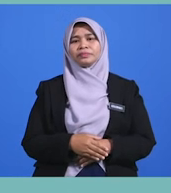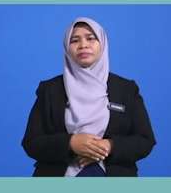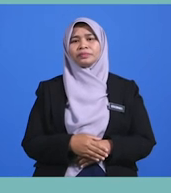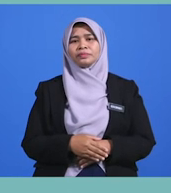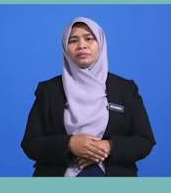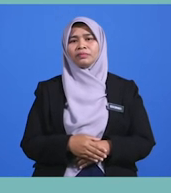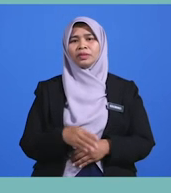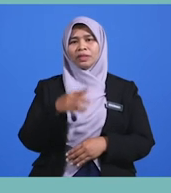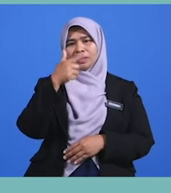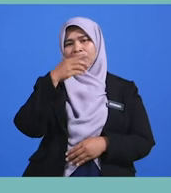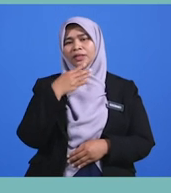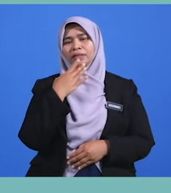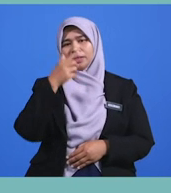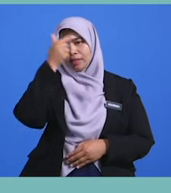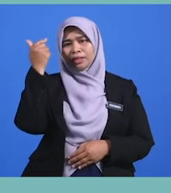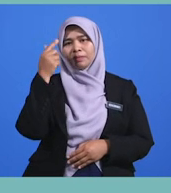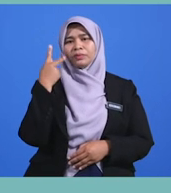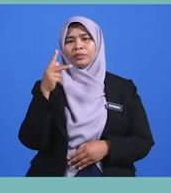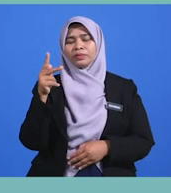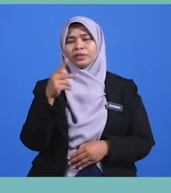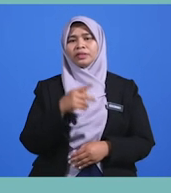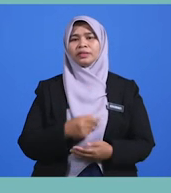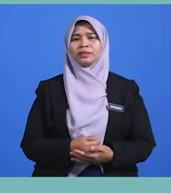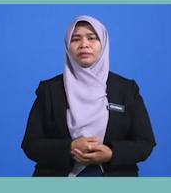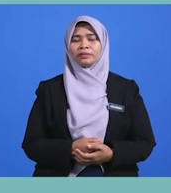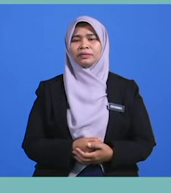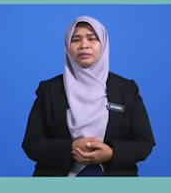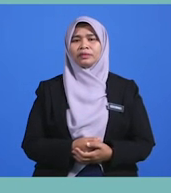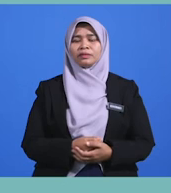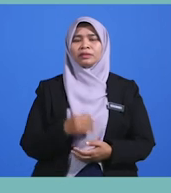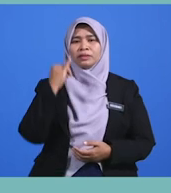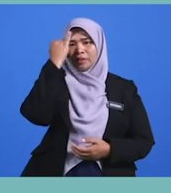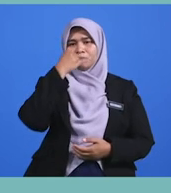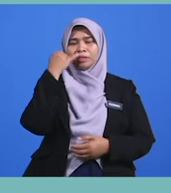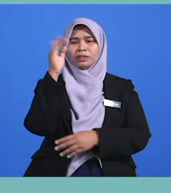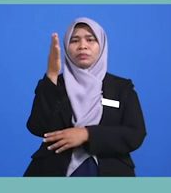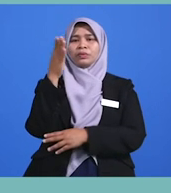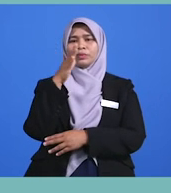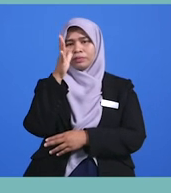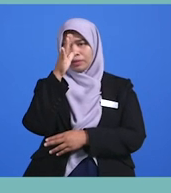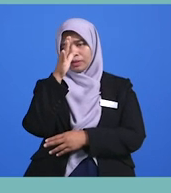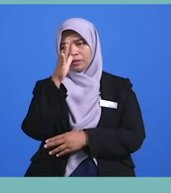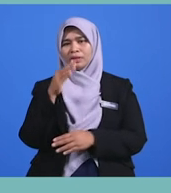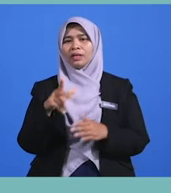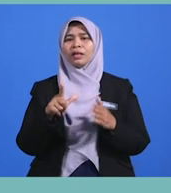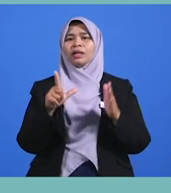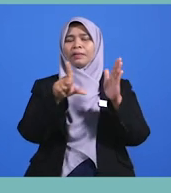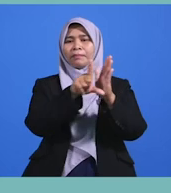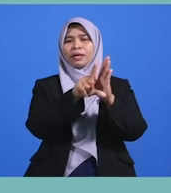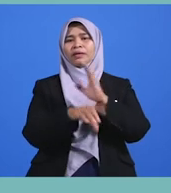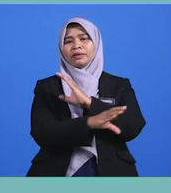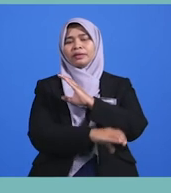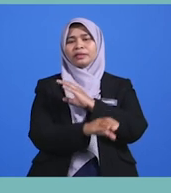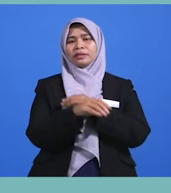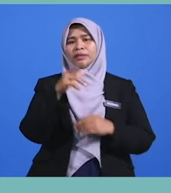kuning mewakili negeri Sembilan. Imej Pokok Melaka, simbol Pokok Melaka yang